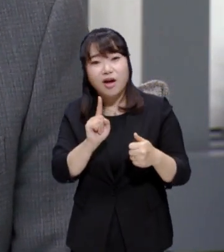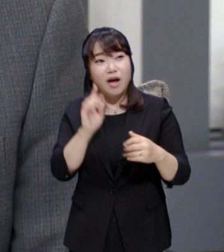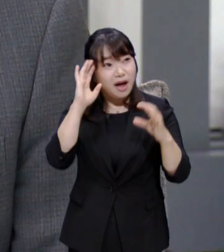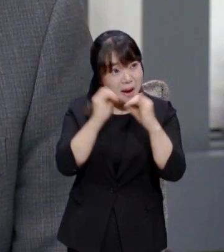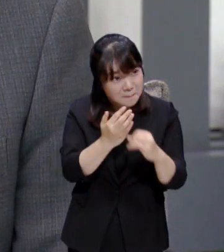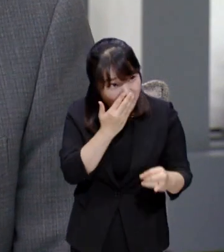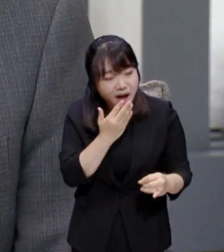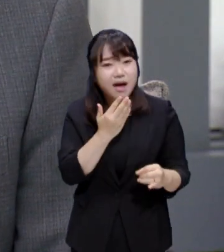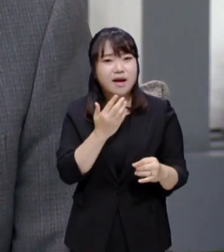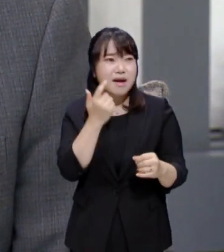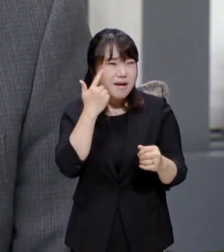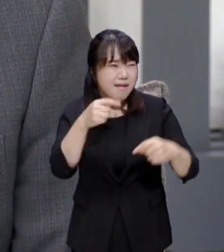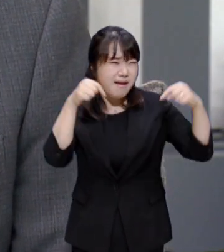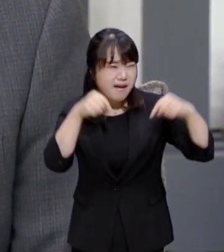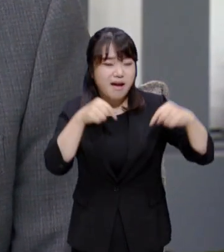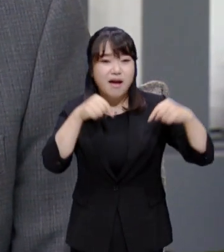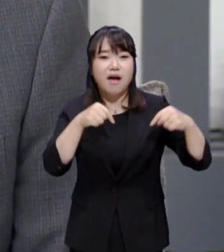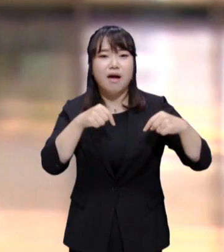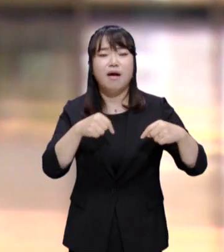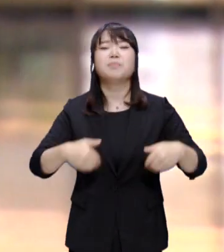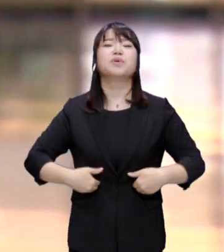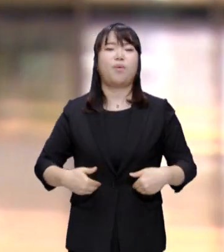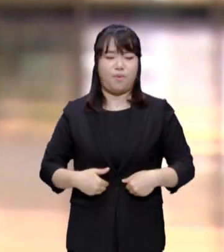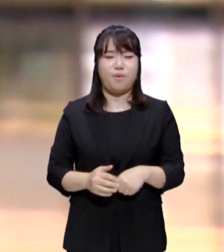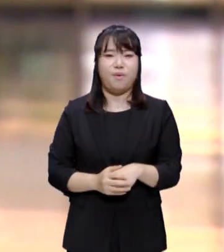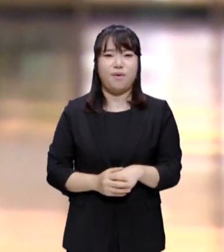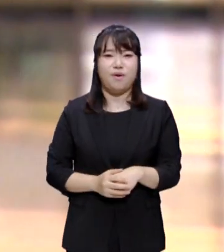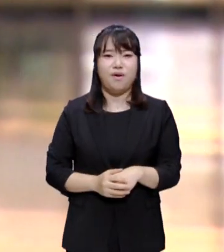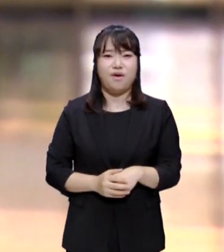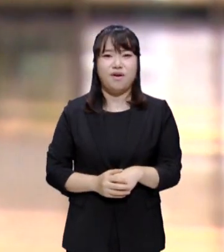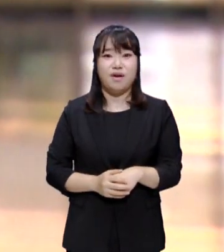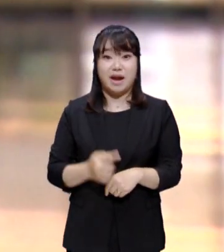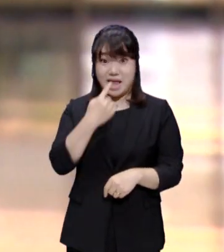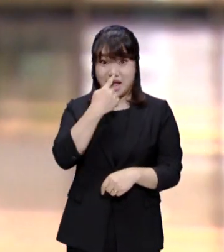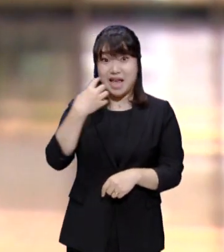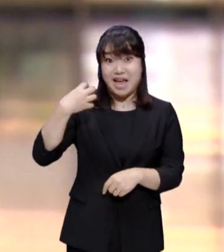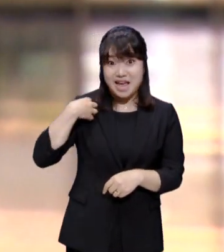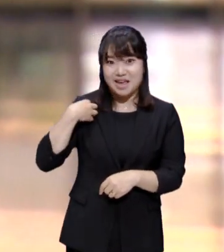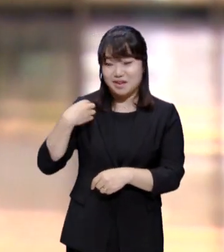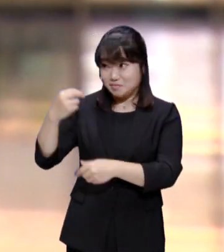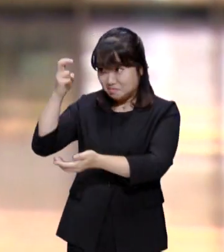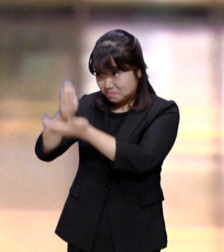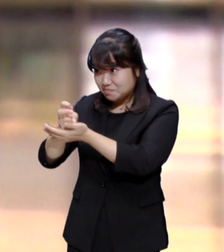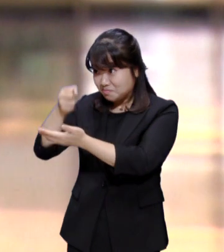동의를 구하고 협의와 협력을 해야 되는 일입니다. 그런 게 이제 정무부시장의 역할인데요.